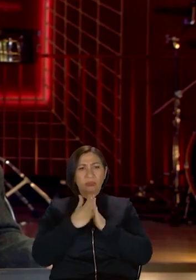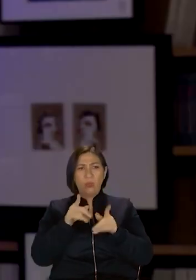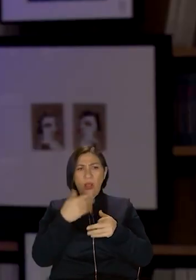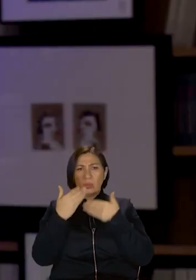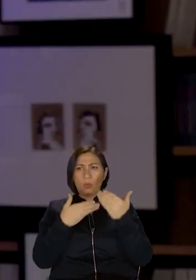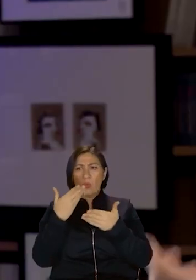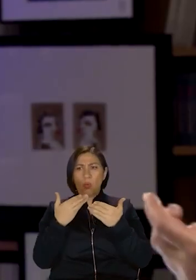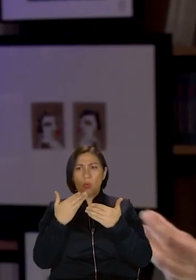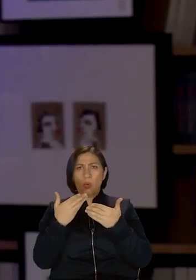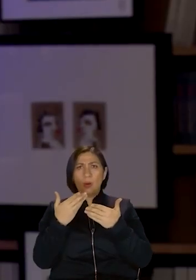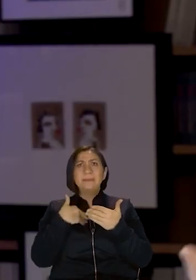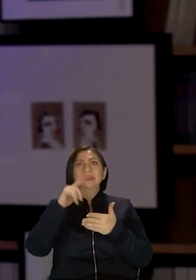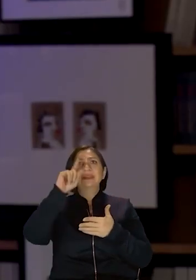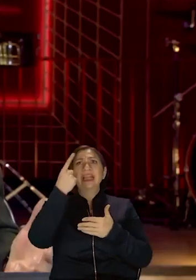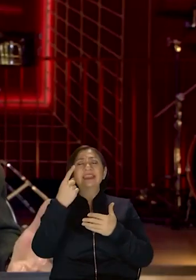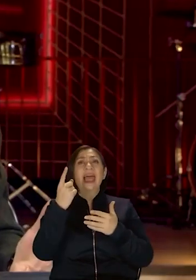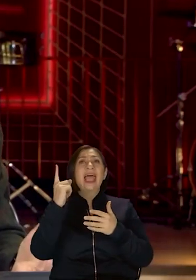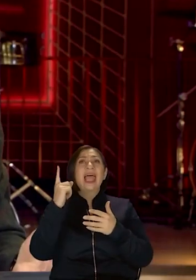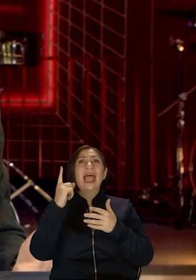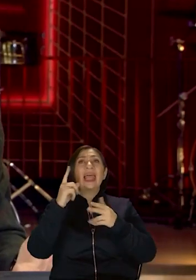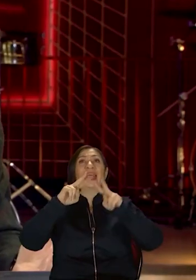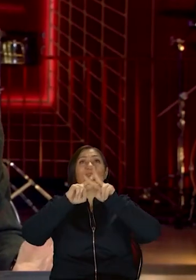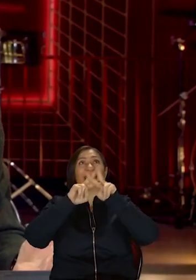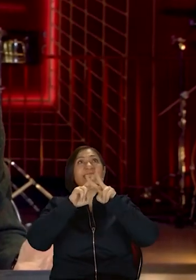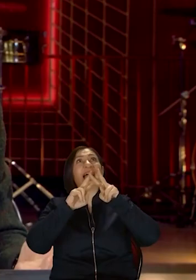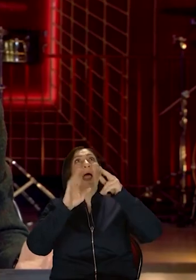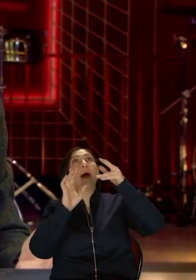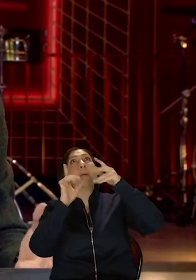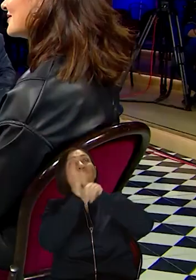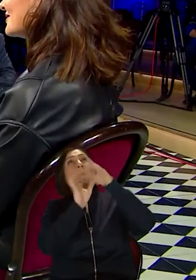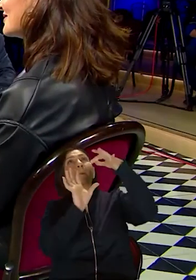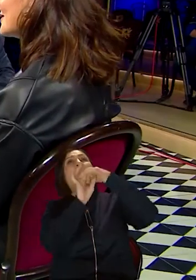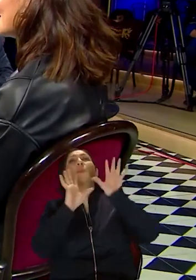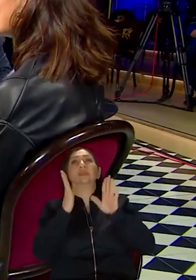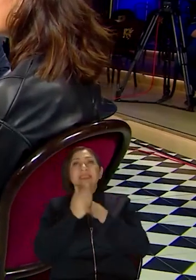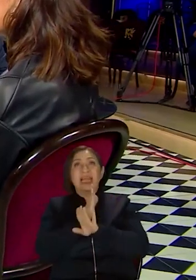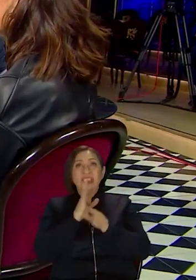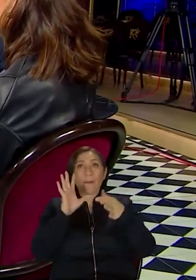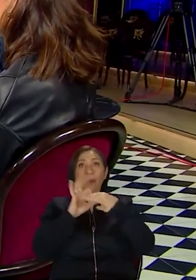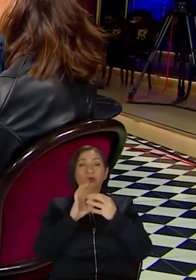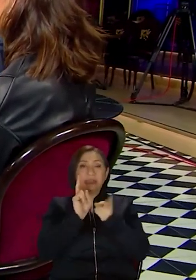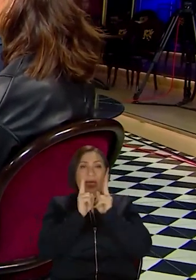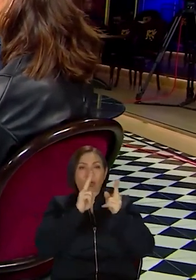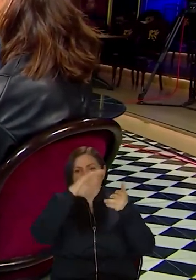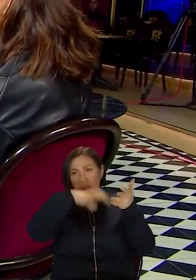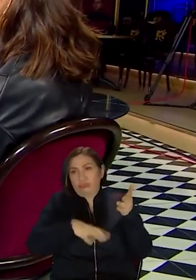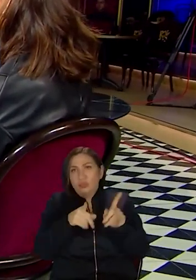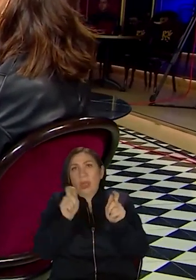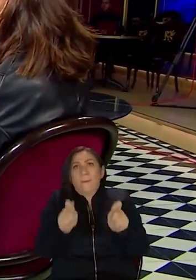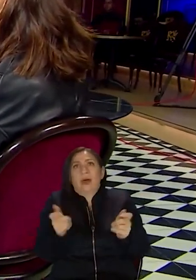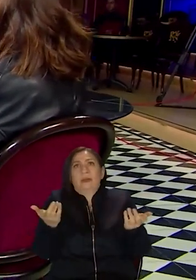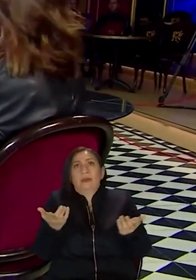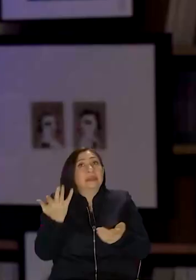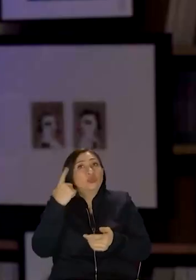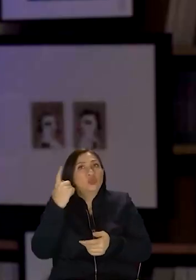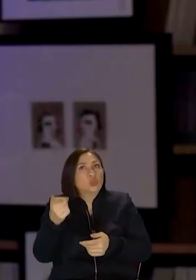ki. Sadece biz bunu yıldızlara, astrolojiye falan bağlamıyoruz yani. Gerçeğe bağlıyoruz. Tiyatro metni de bunu yapar zaten. Aynen.